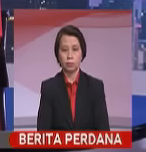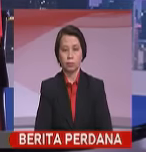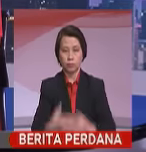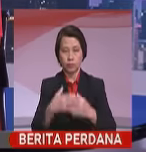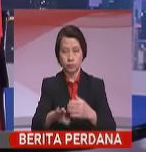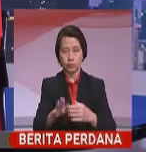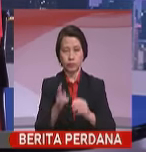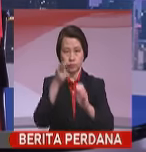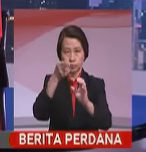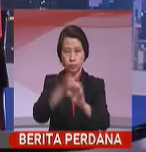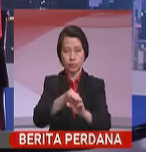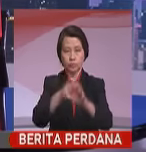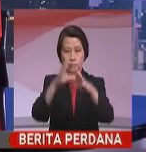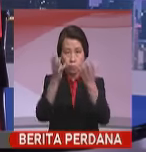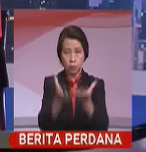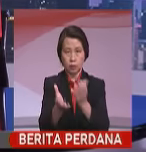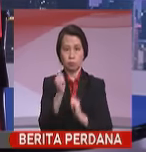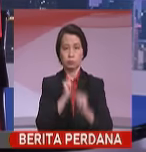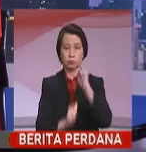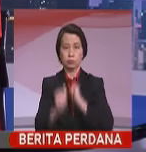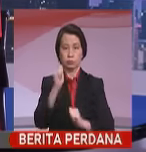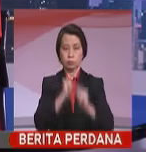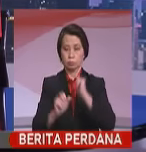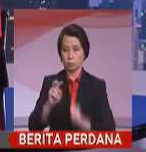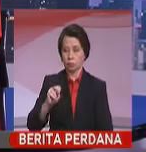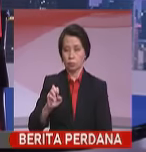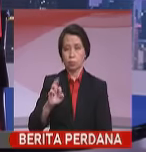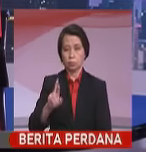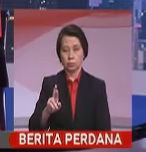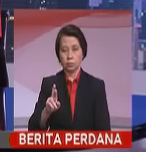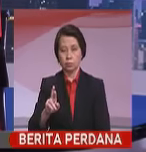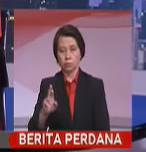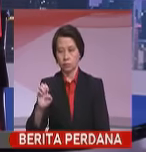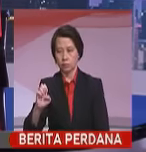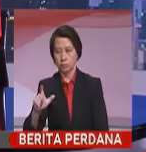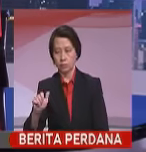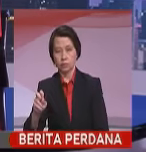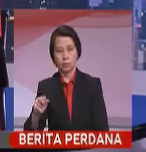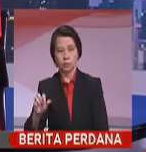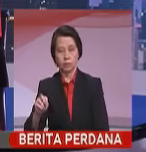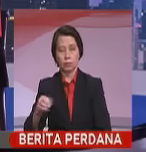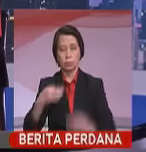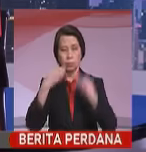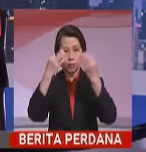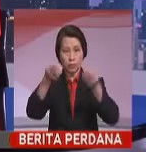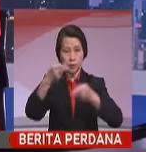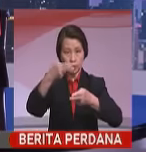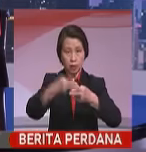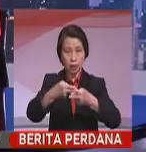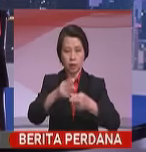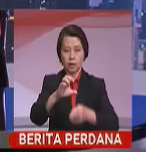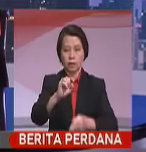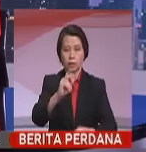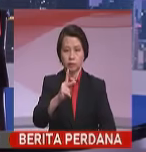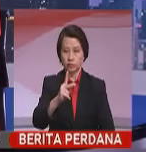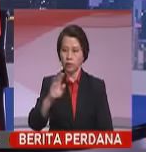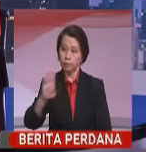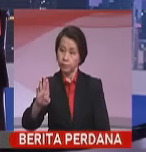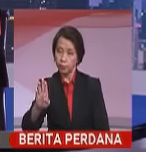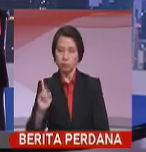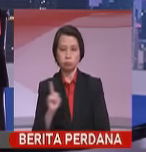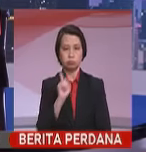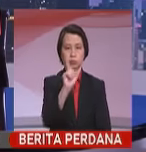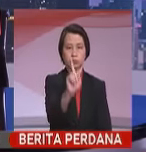Selepas menceburkan diri dalam dunia lakonan, Nur Adlin Zamilin Muhammad Amin atau lebih popular dengan panggilan Cik B, kini